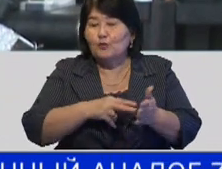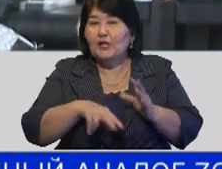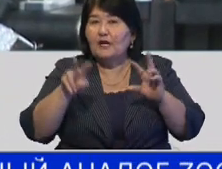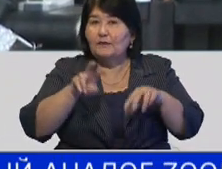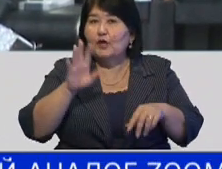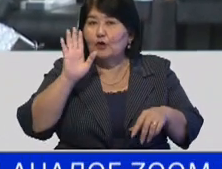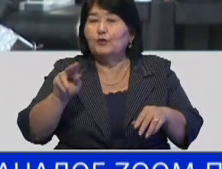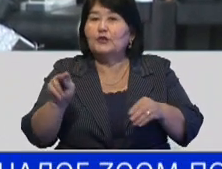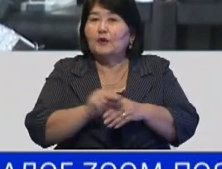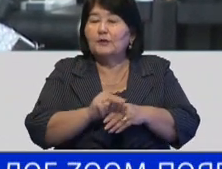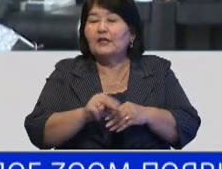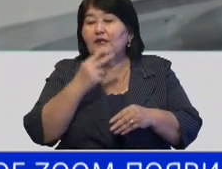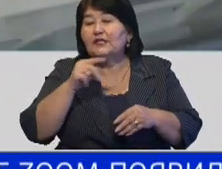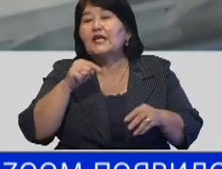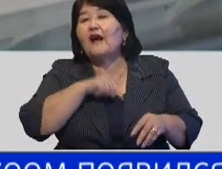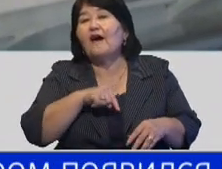обретут профилактический